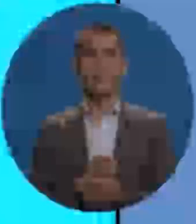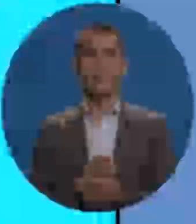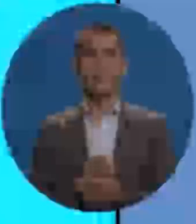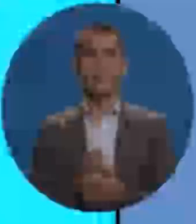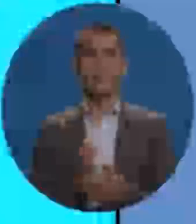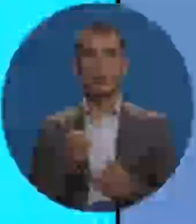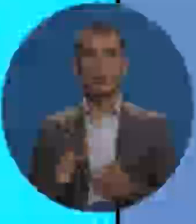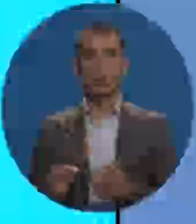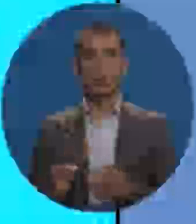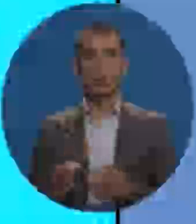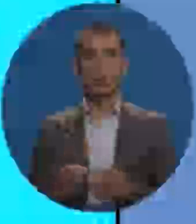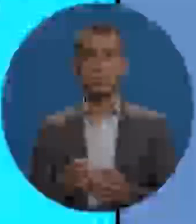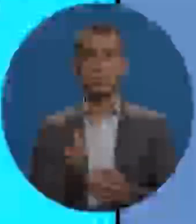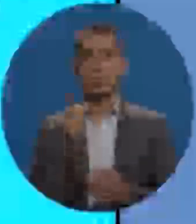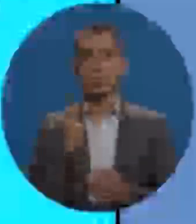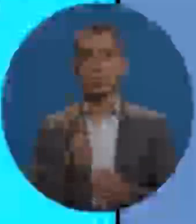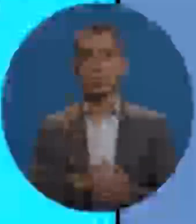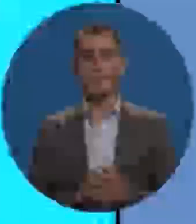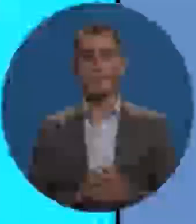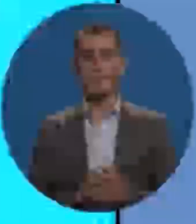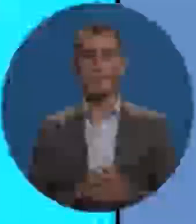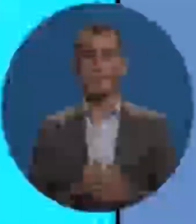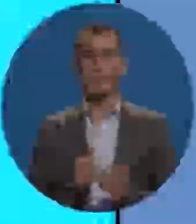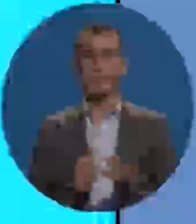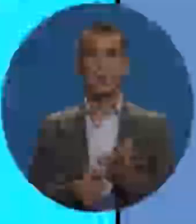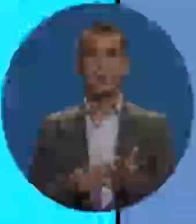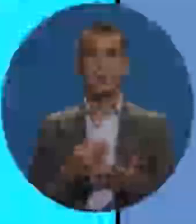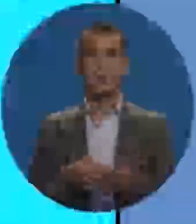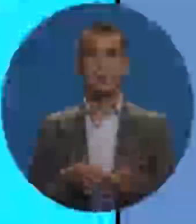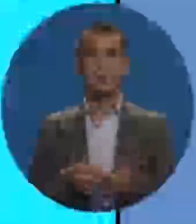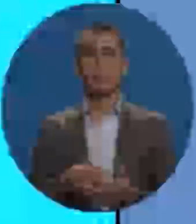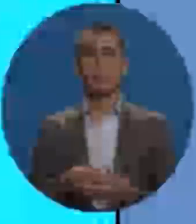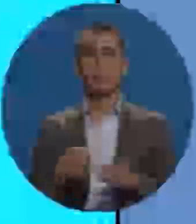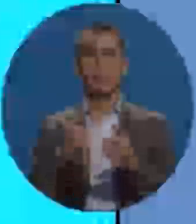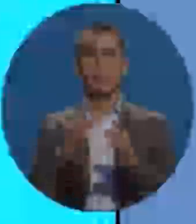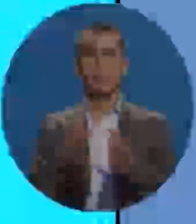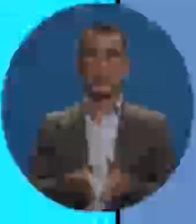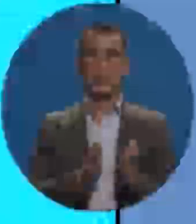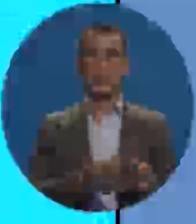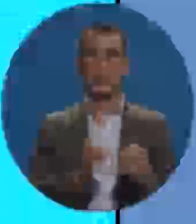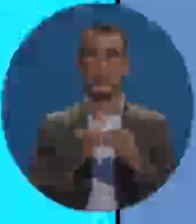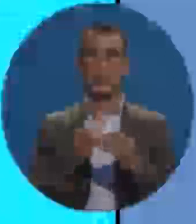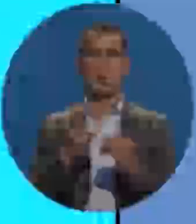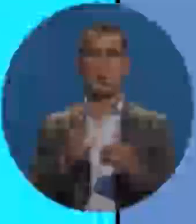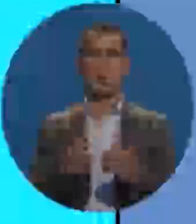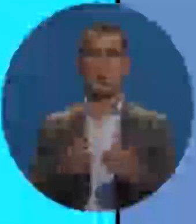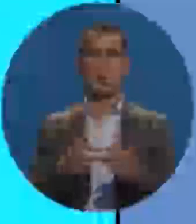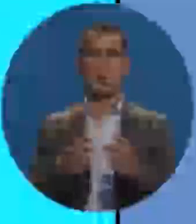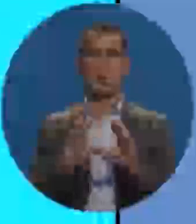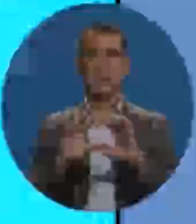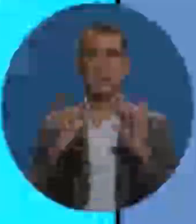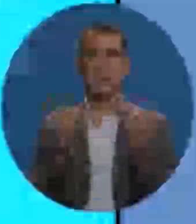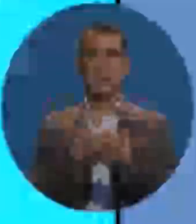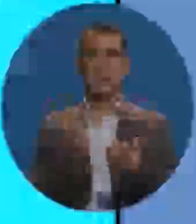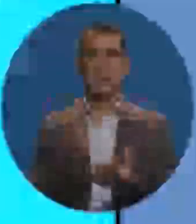Ондай болса, дұрыс орылағансыз. 6-ші мәселе. Атызда 12 килограммлық асқабақ, һәм